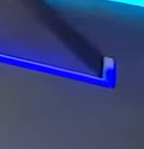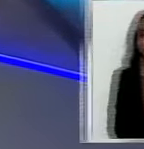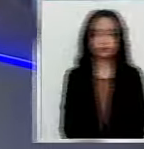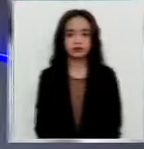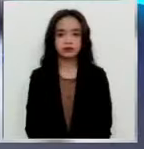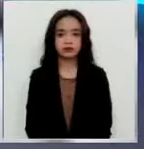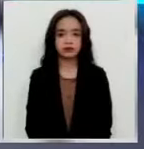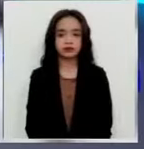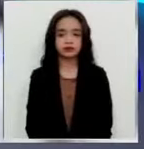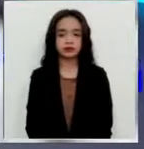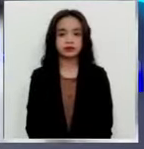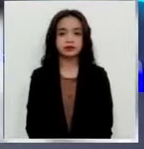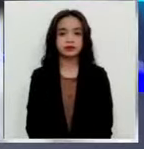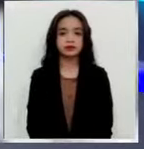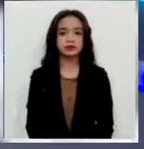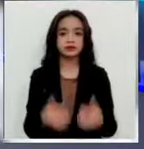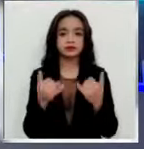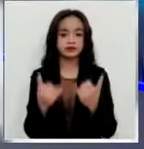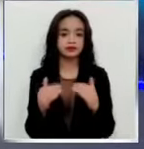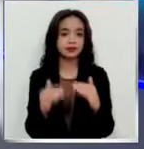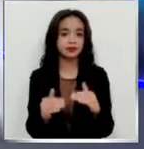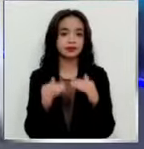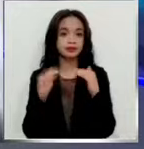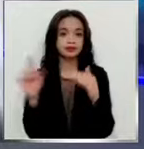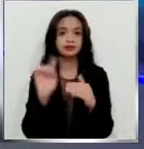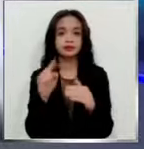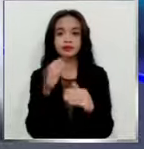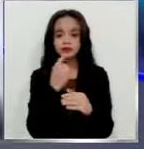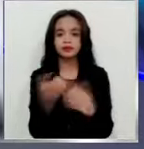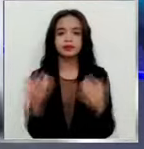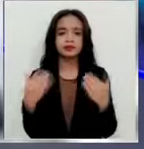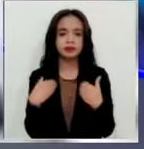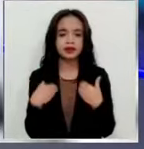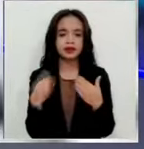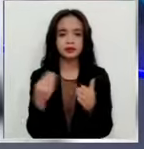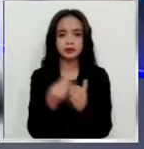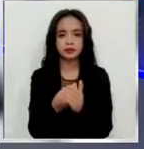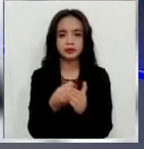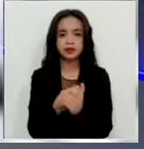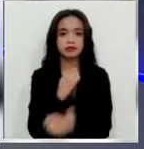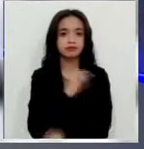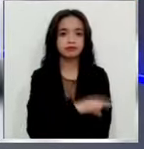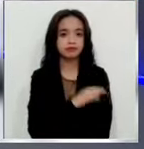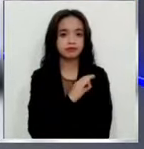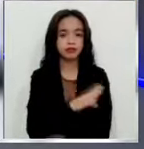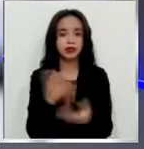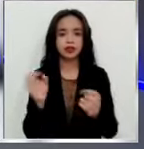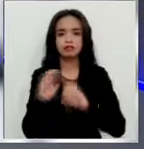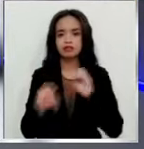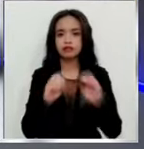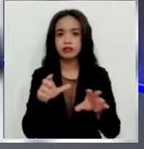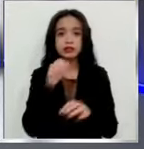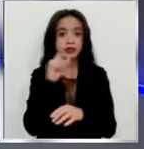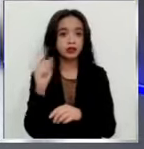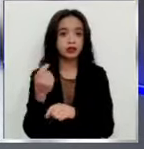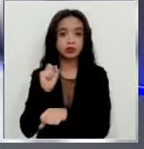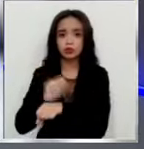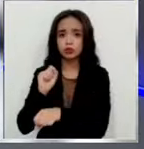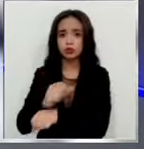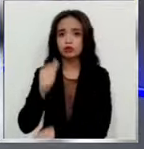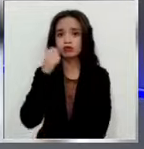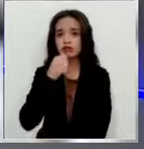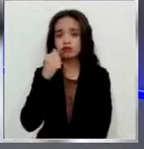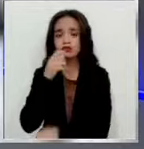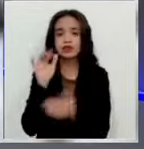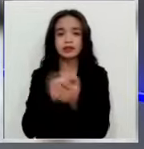I-level up natin ang kasabihang may pera sa basura. Hindi lang basta kabuhayan niya ng mga kababaihang nakilala namin sa